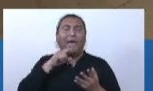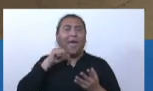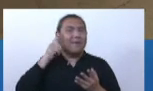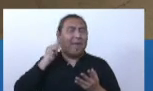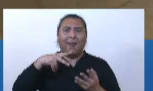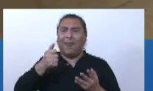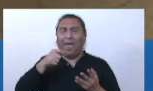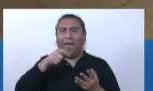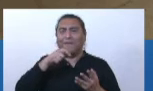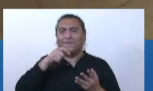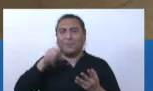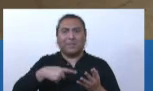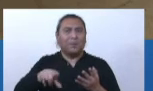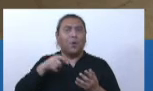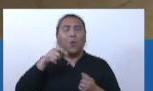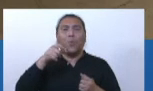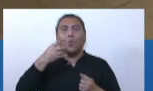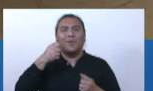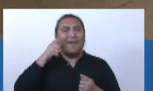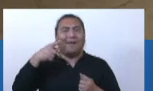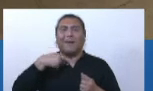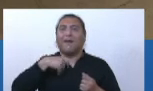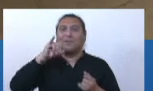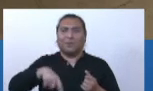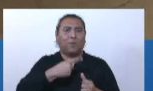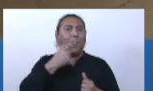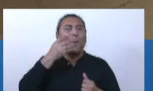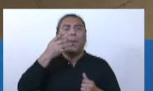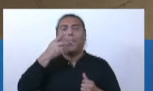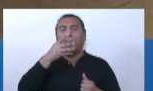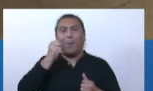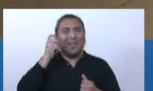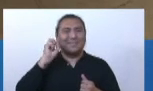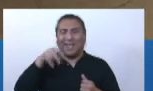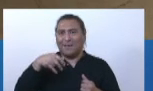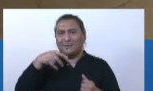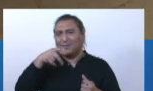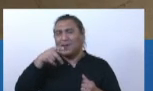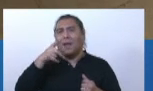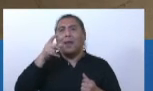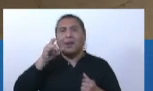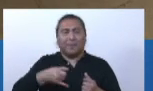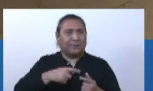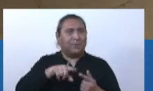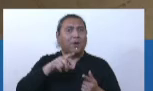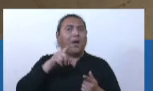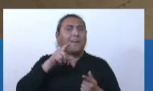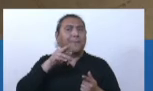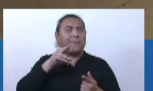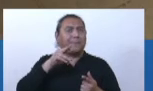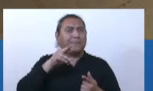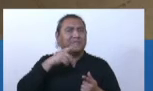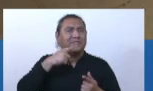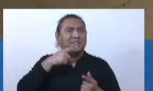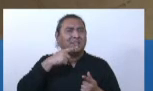Tapia, negativo. Uñac, afirmativo. Vega, negativo. Verasay, negativo. Bukasovic, negativo. Beretinic, afirmativo.